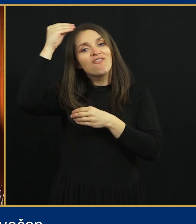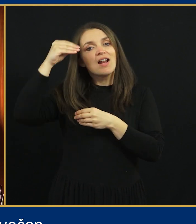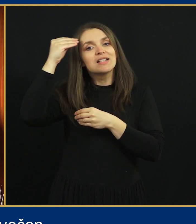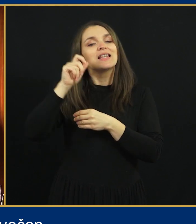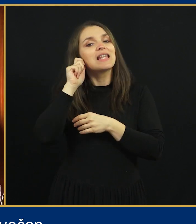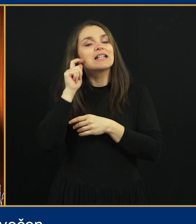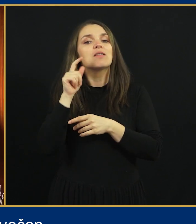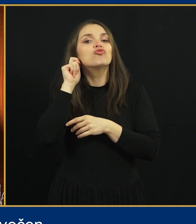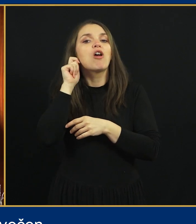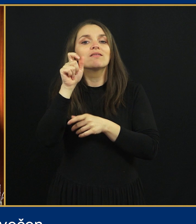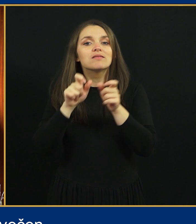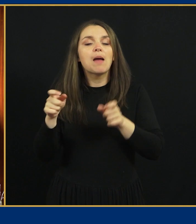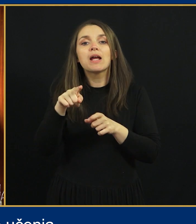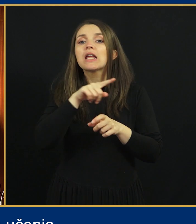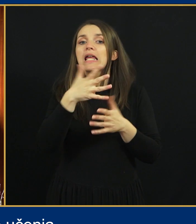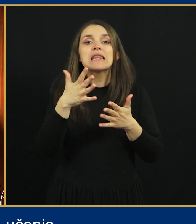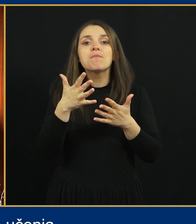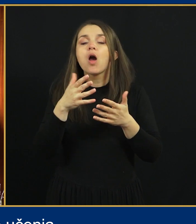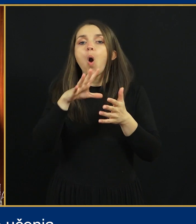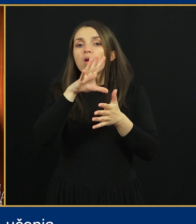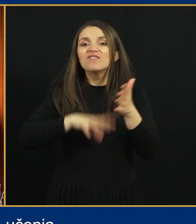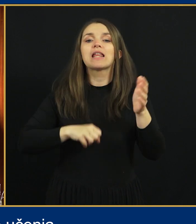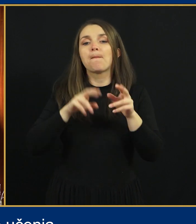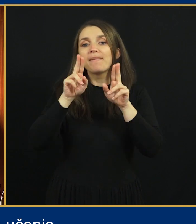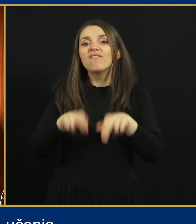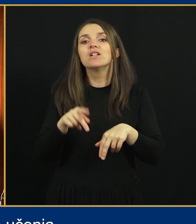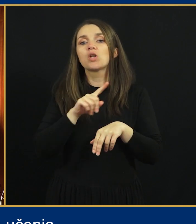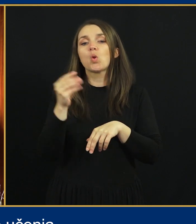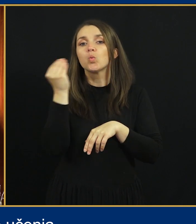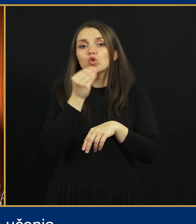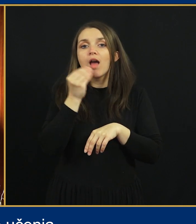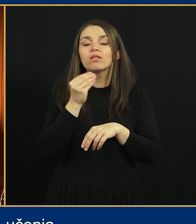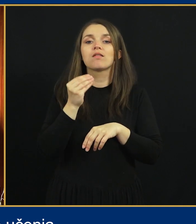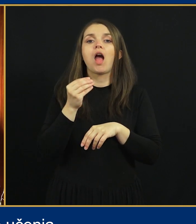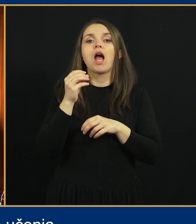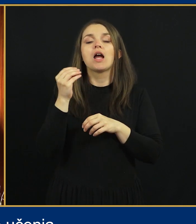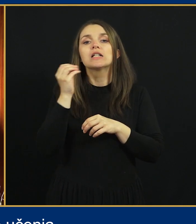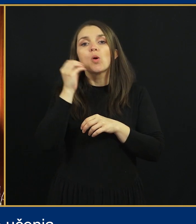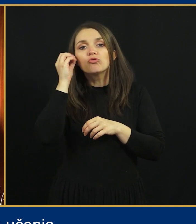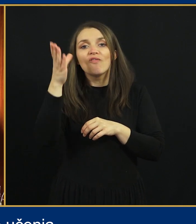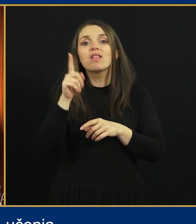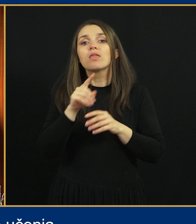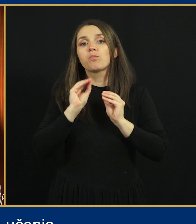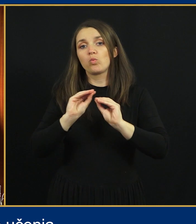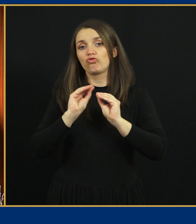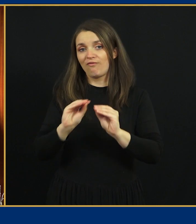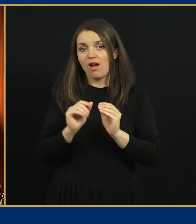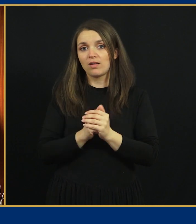afganistanskim deklicam in ženskam, ki jim je odvzeta pravica do učenja, izobraževanja in poučevanja.